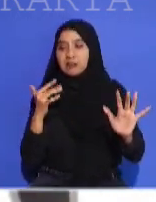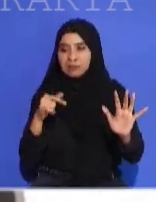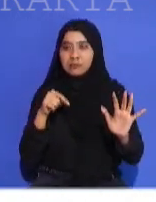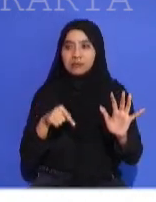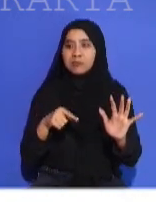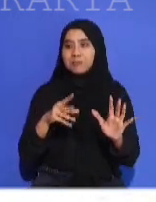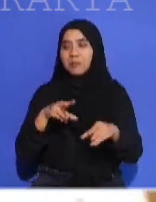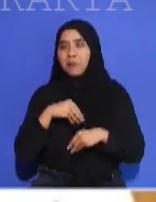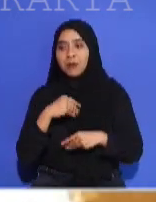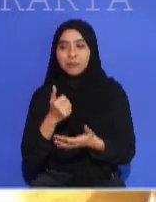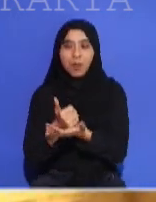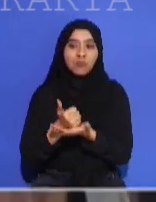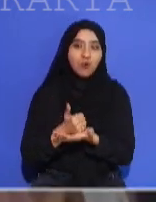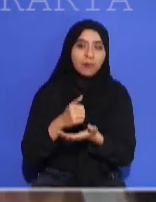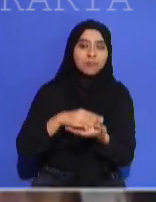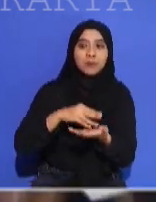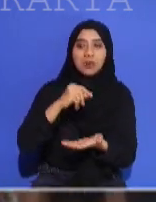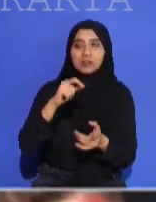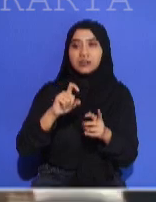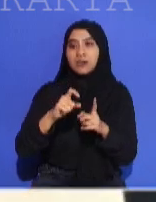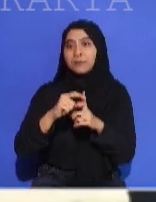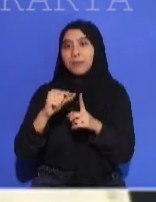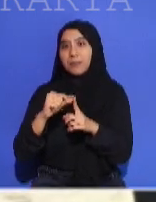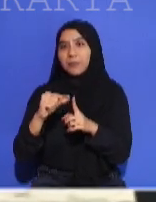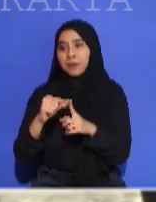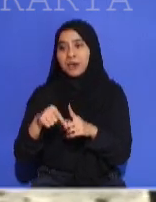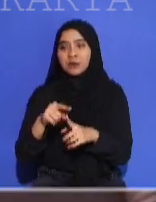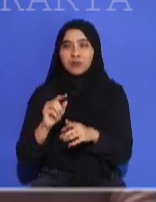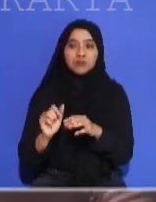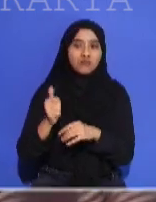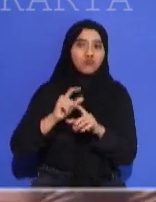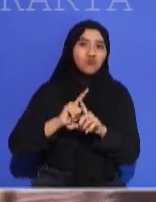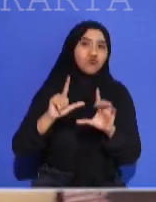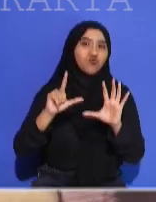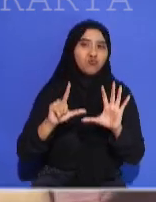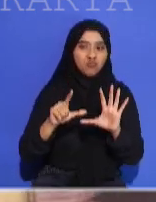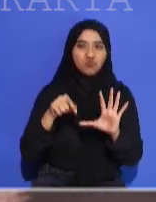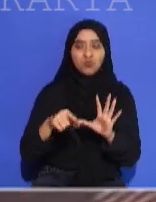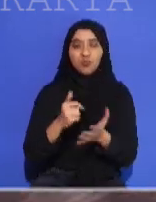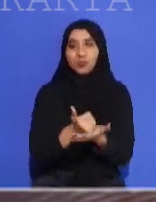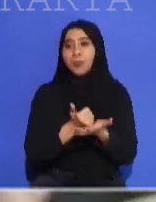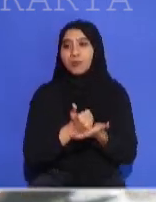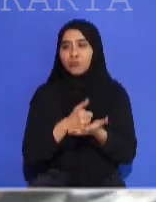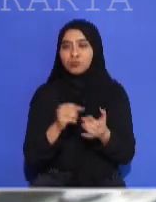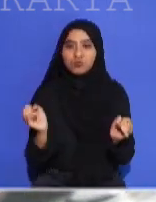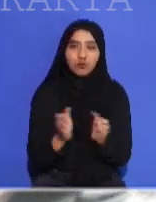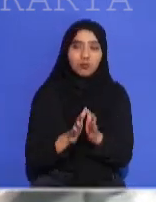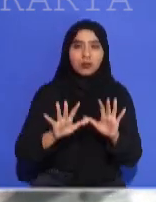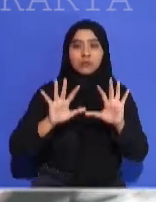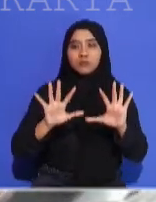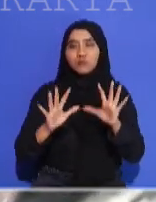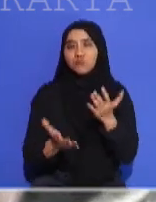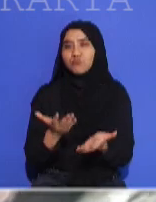pangan pemerintah atau CPP tahap ke-7 di tahun 2024. Bantuan beras seberat 10 kg bagi masing-masing keluarga